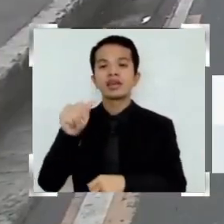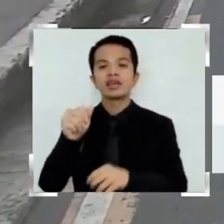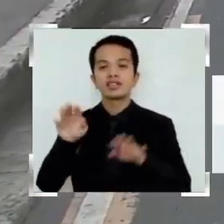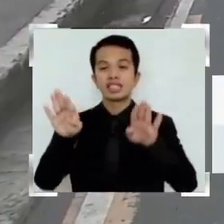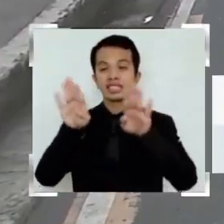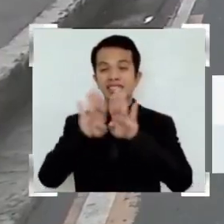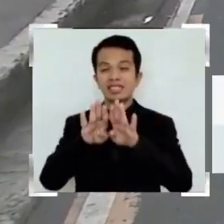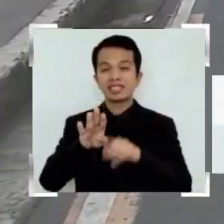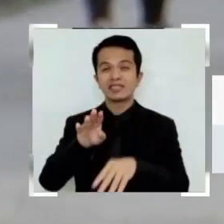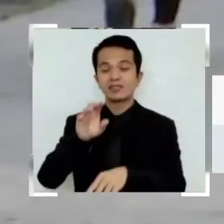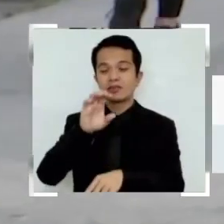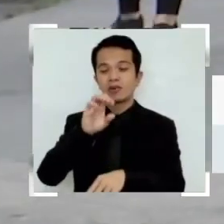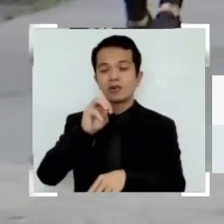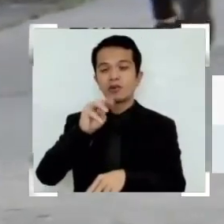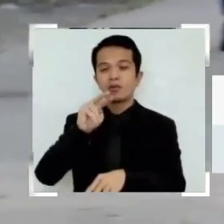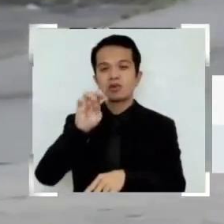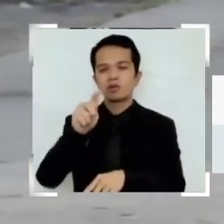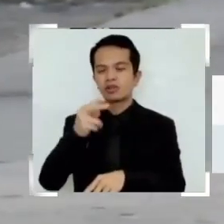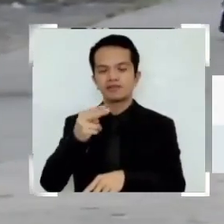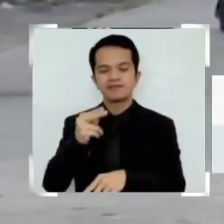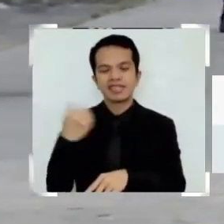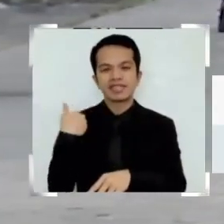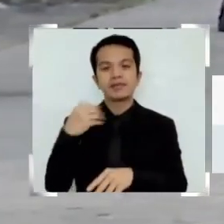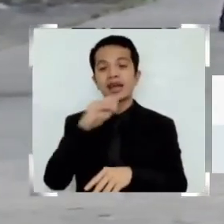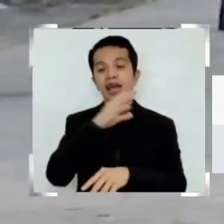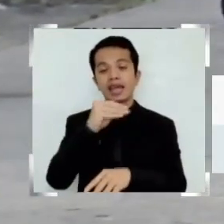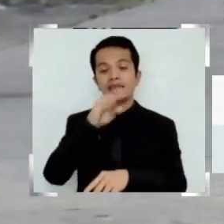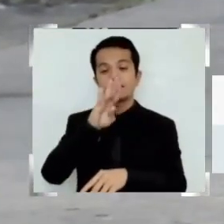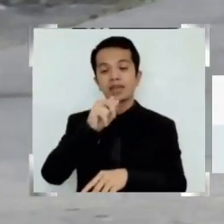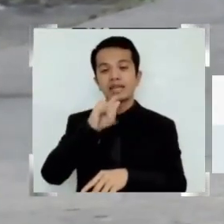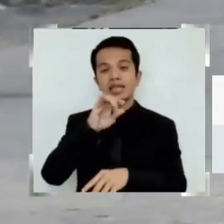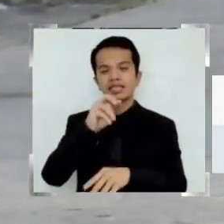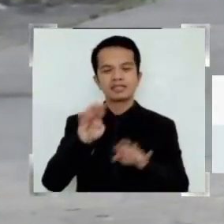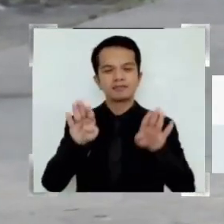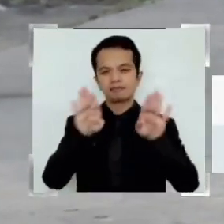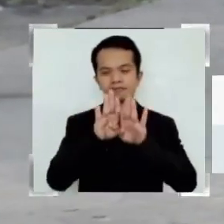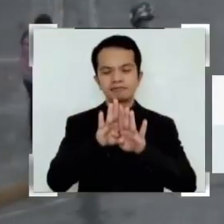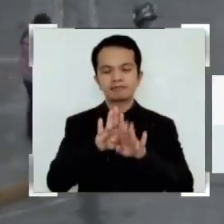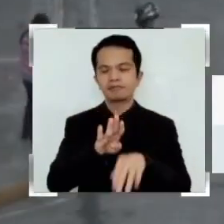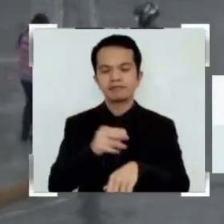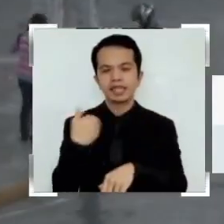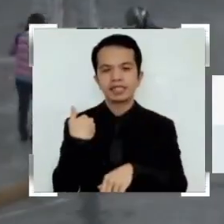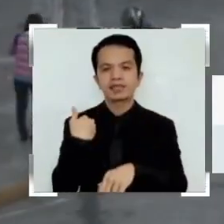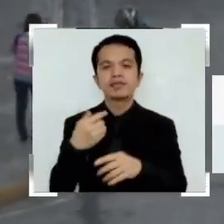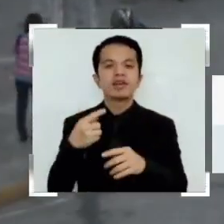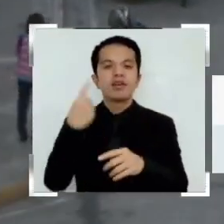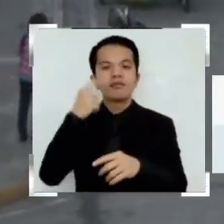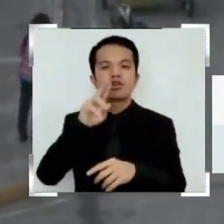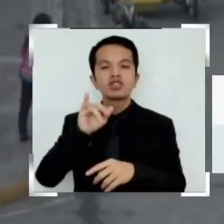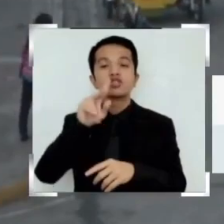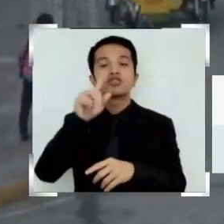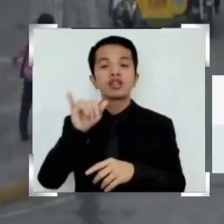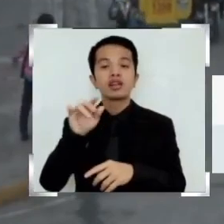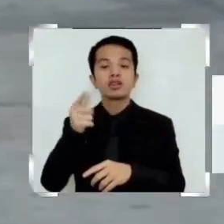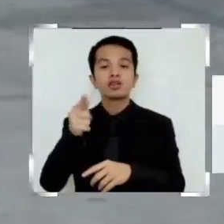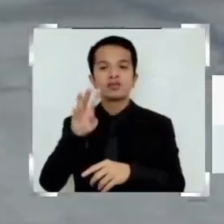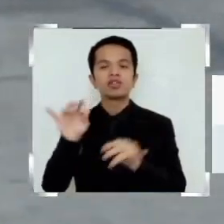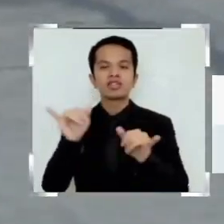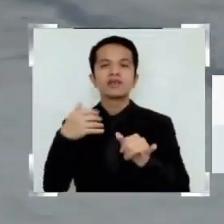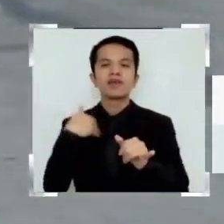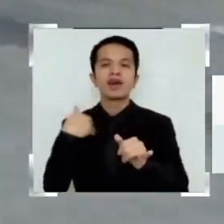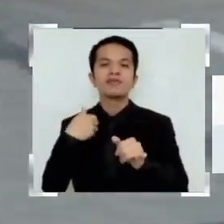Avenue at Batasan Road sa araw ng SONA sa July 24. Baka magkaroon lang daw ng zipper lanes. Wala